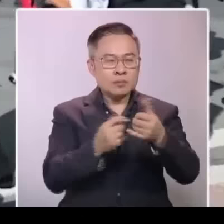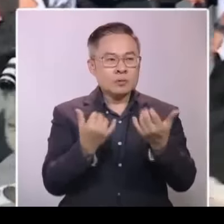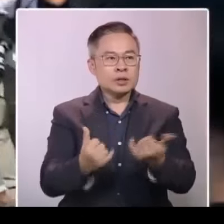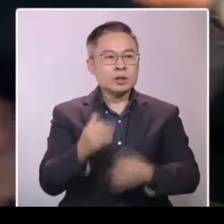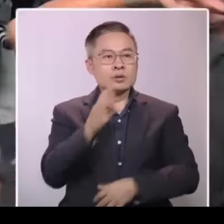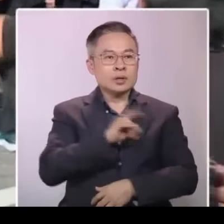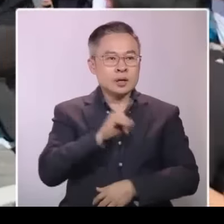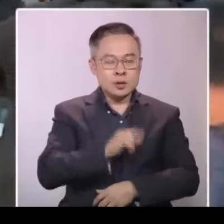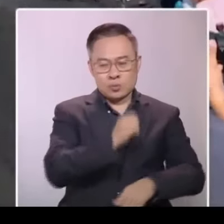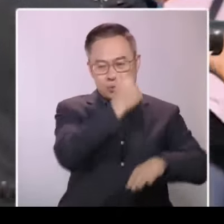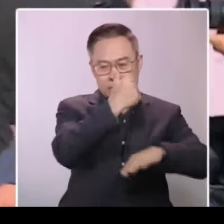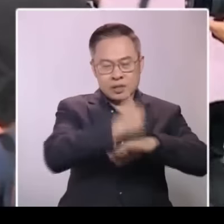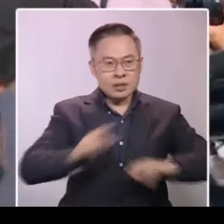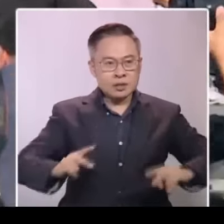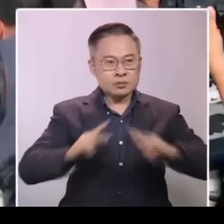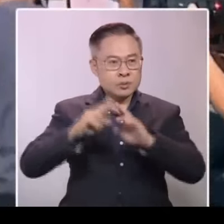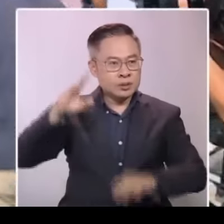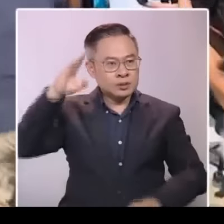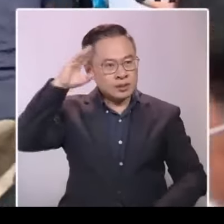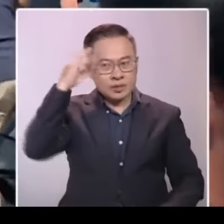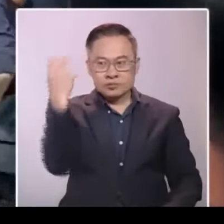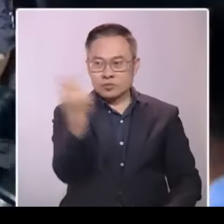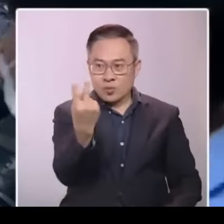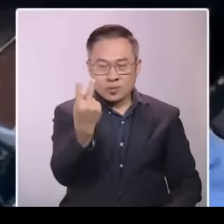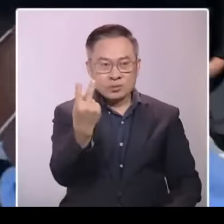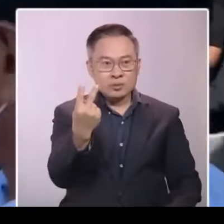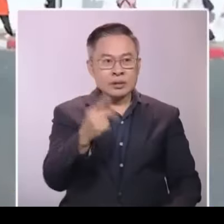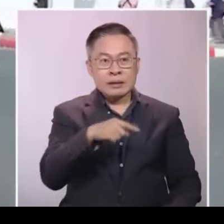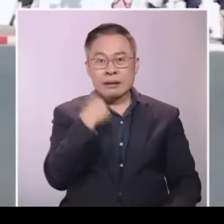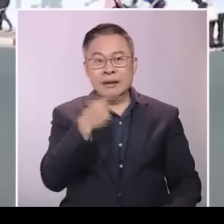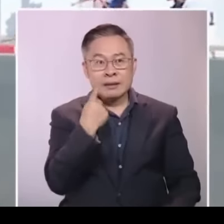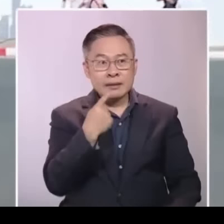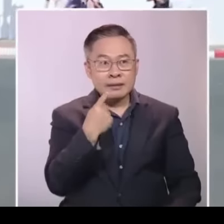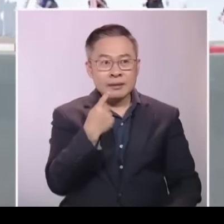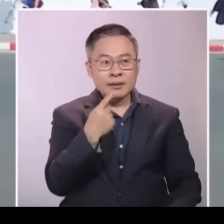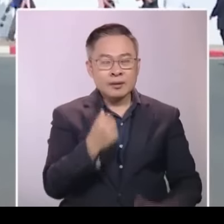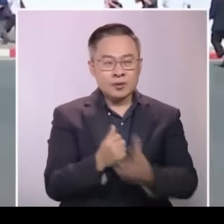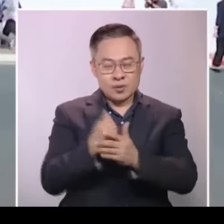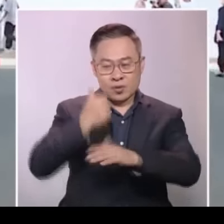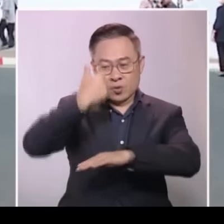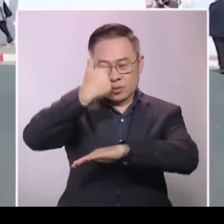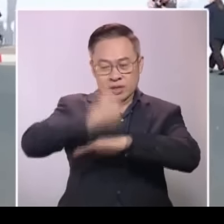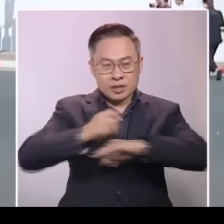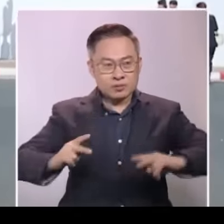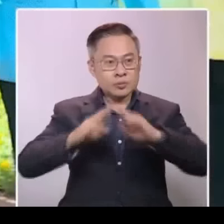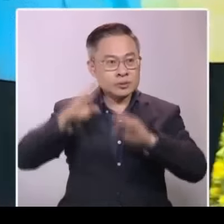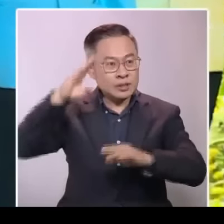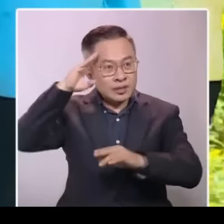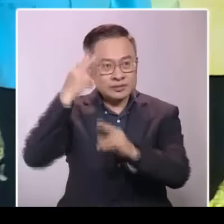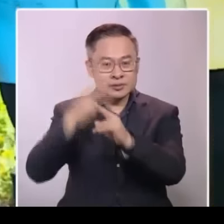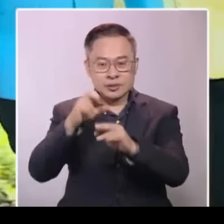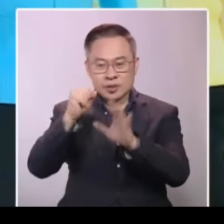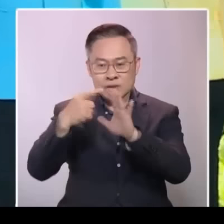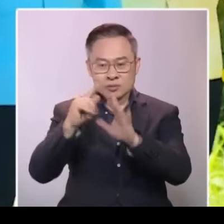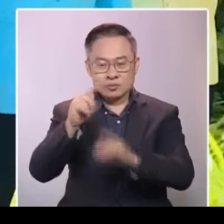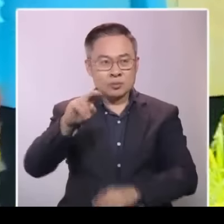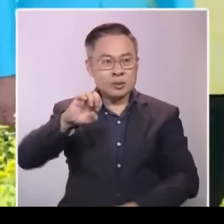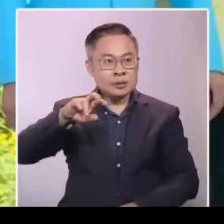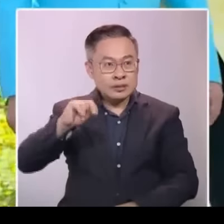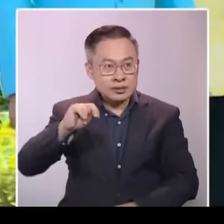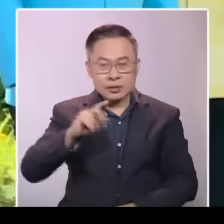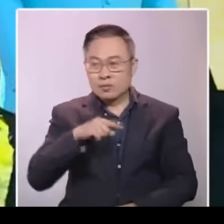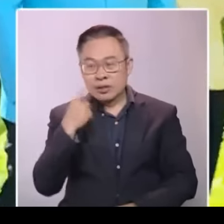างรัฐมนตรีกลาโหม2คน ฮะมีใครบ้างคุณเห็นแน่มีคนเดียวผมเห็นคุณสุทินคนเดียวนะ นั่นน่ะสิแล้วใคร